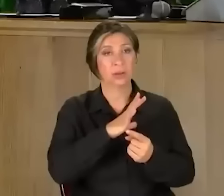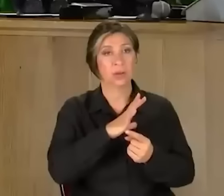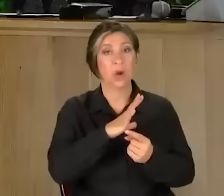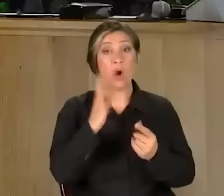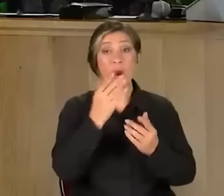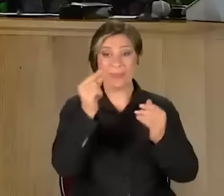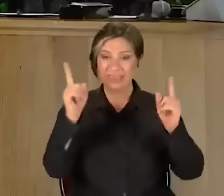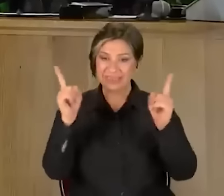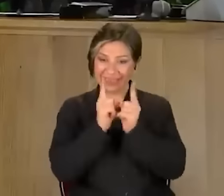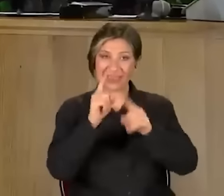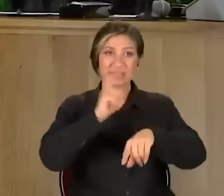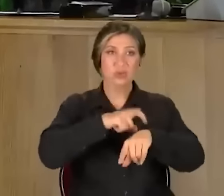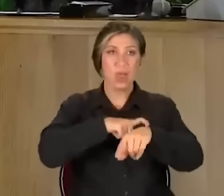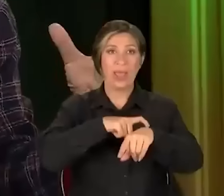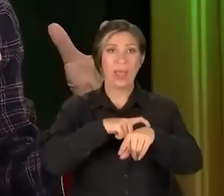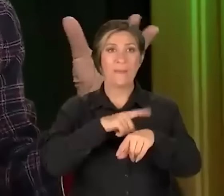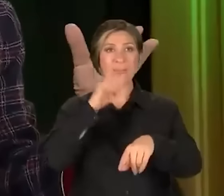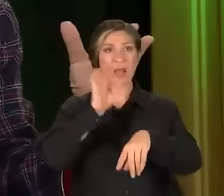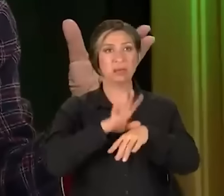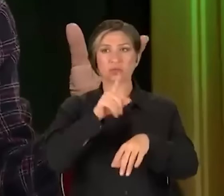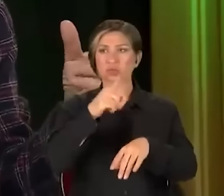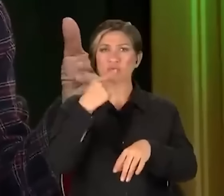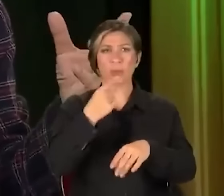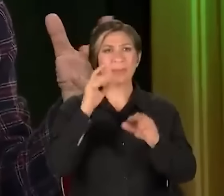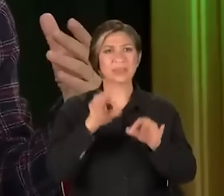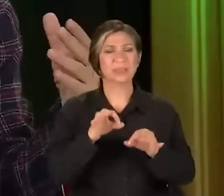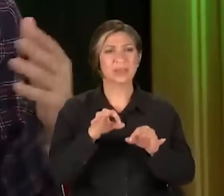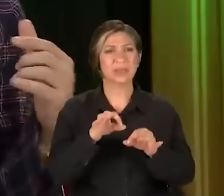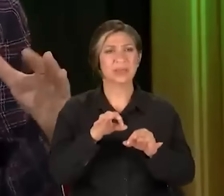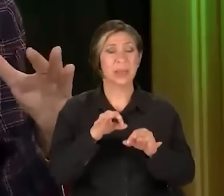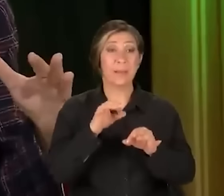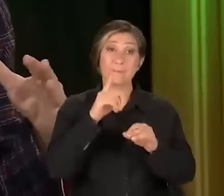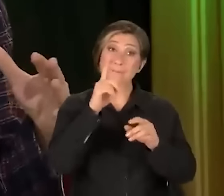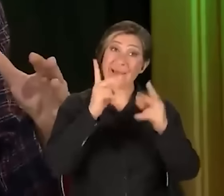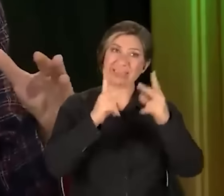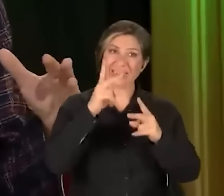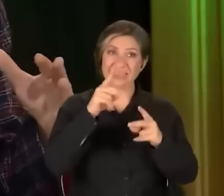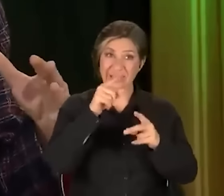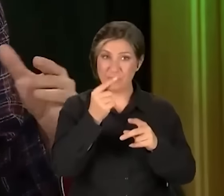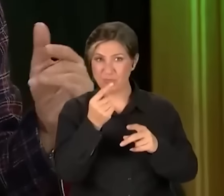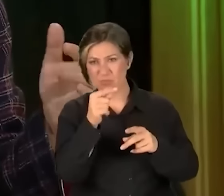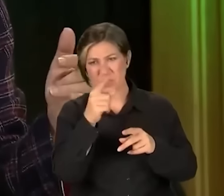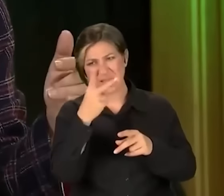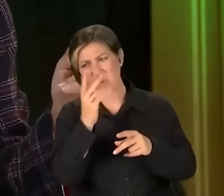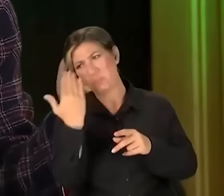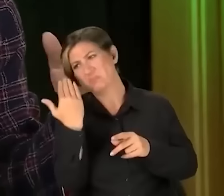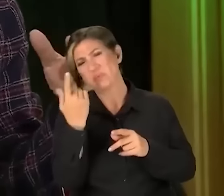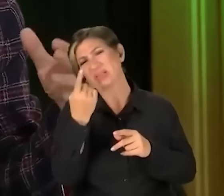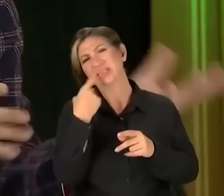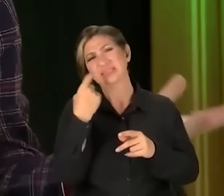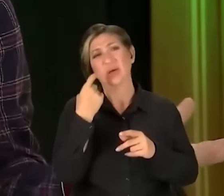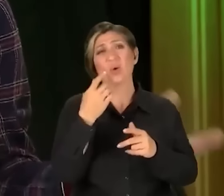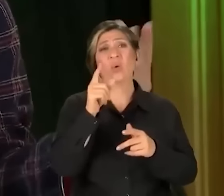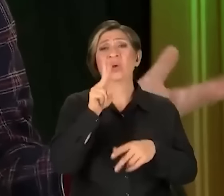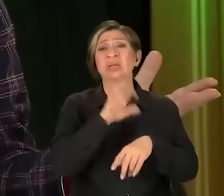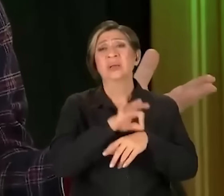Yani öyle bir kısaldı ki süreç. Yani bir anda insanlar şunu söylemeye başladılar. Yani bir ara. Senin bunu söylediğin zamanlar belki biraz daha eski.